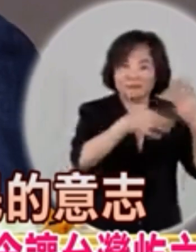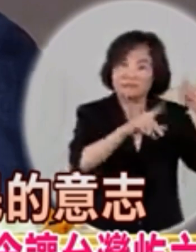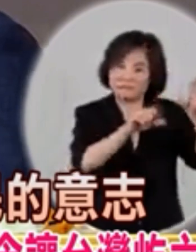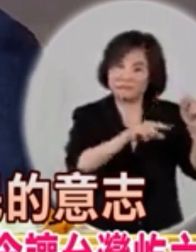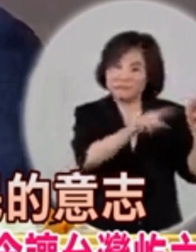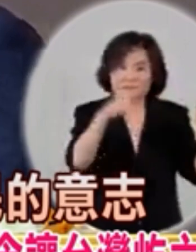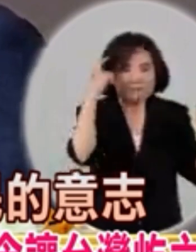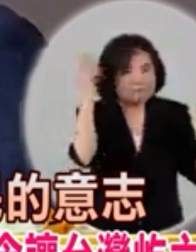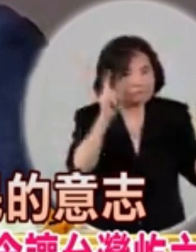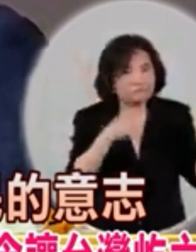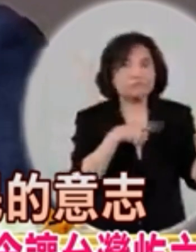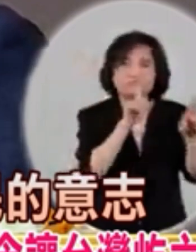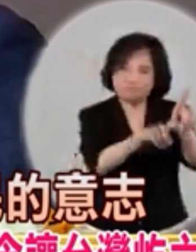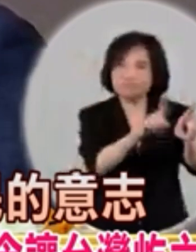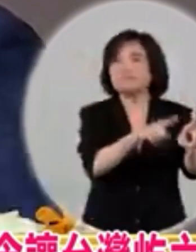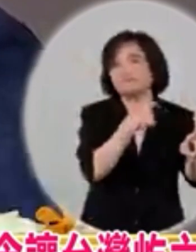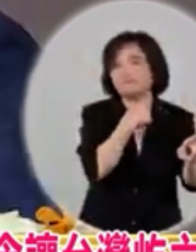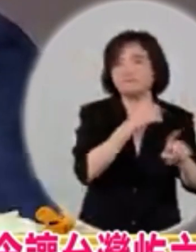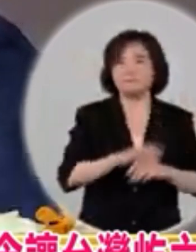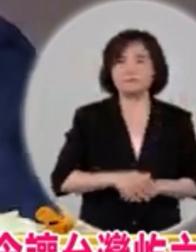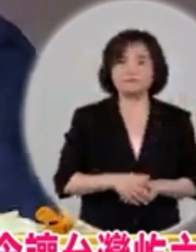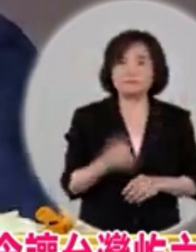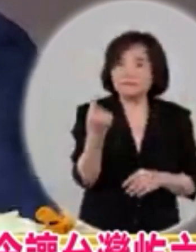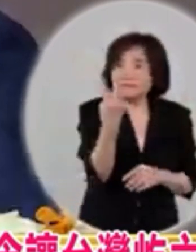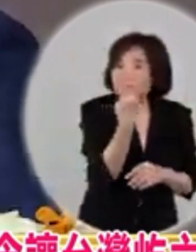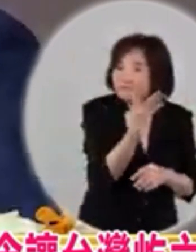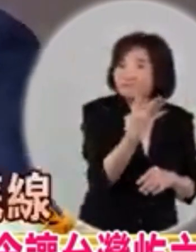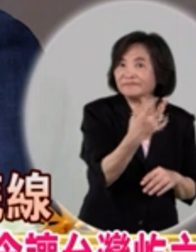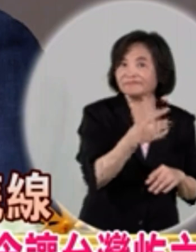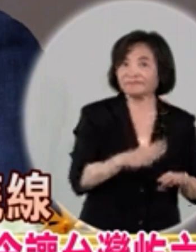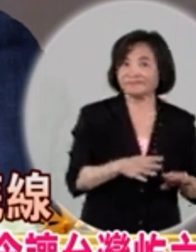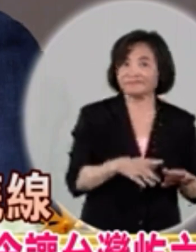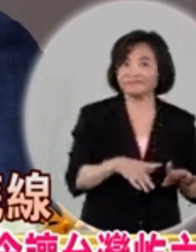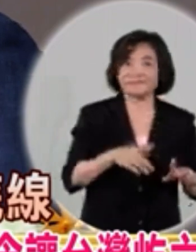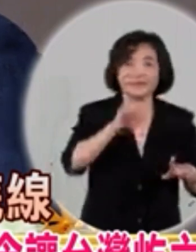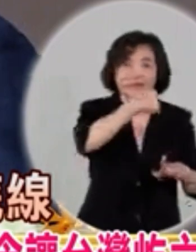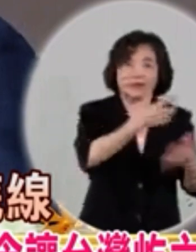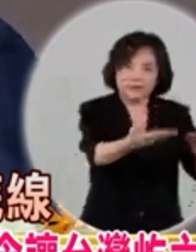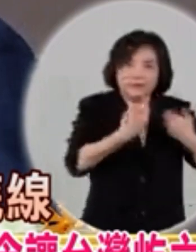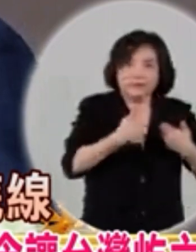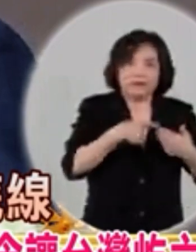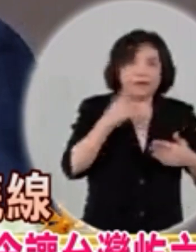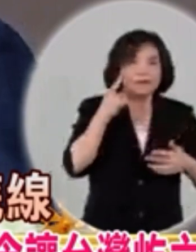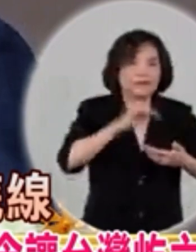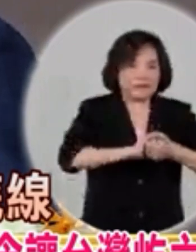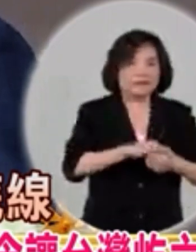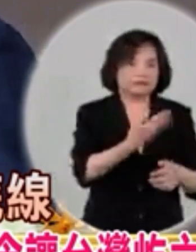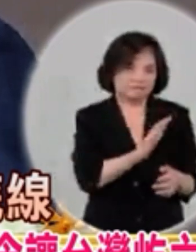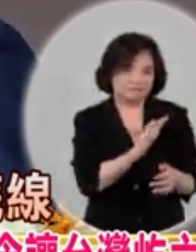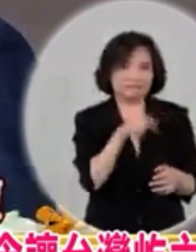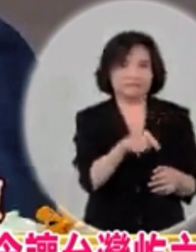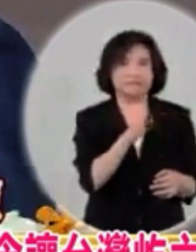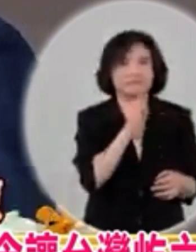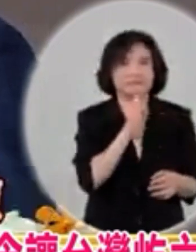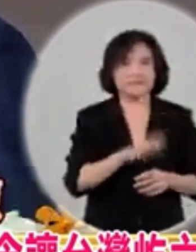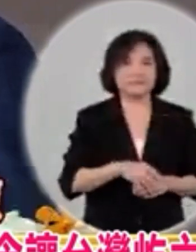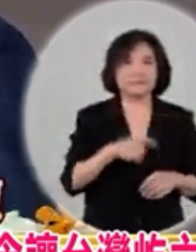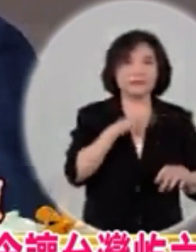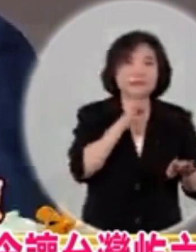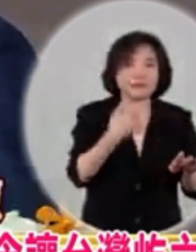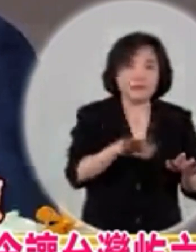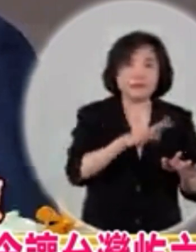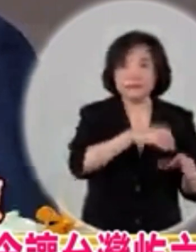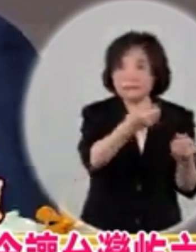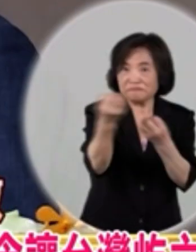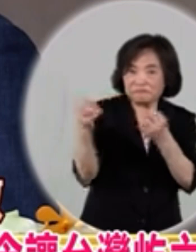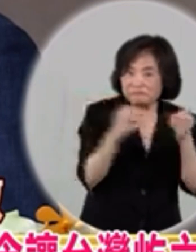志。这四个坚持是台湾人民给我们的底线，也是我们最大的公约